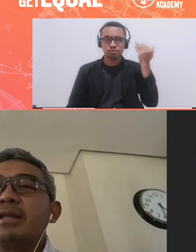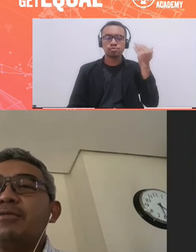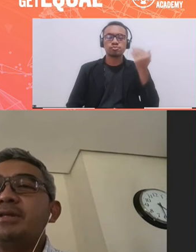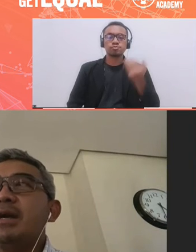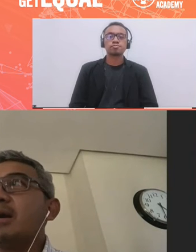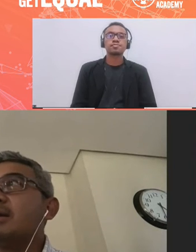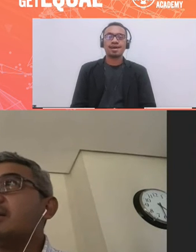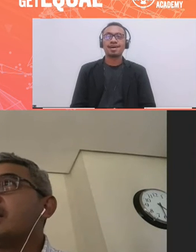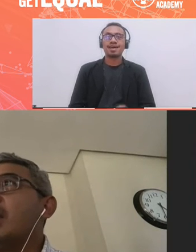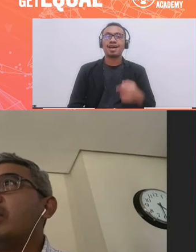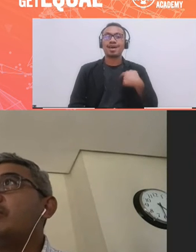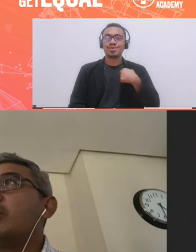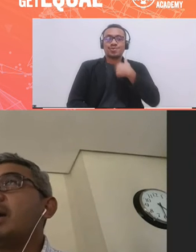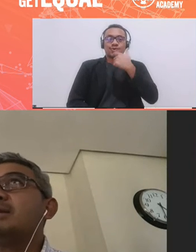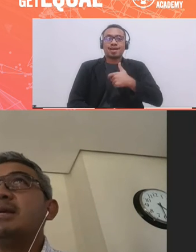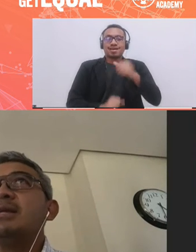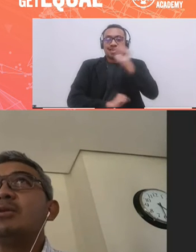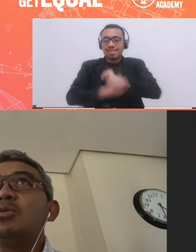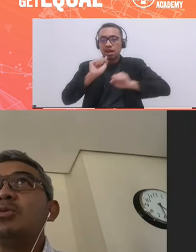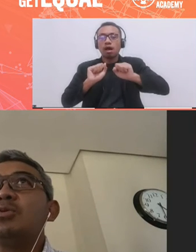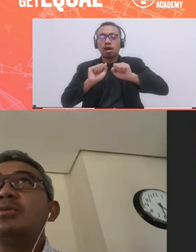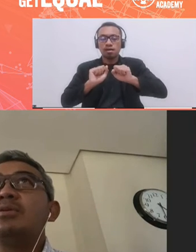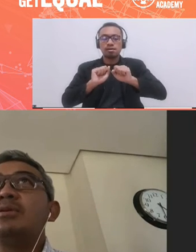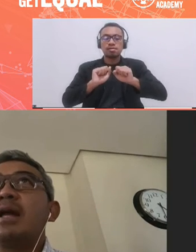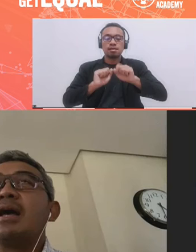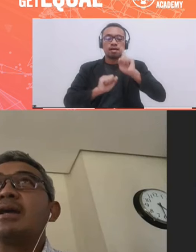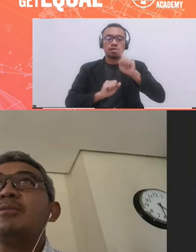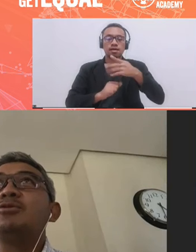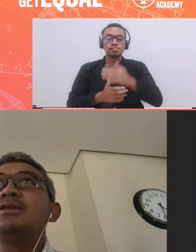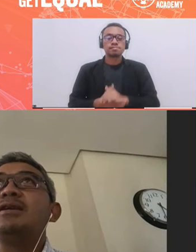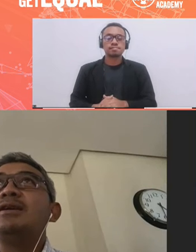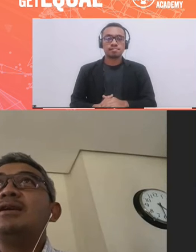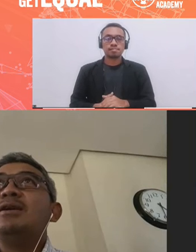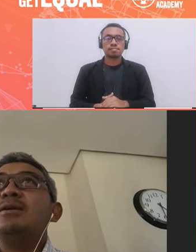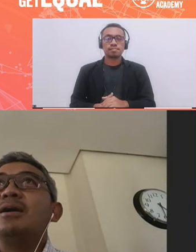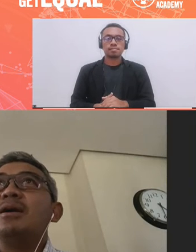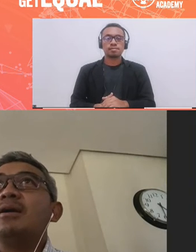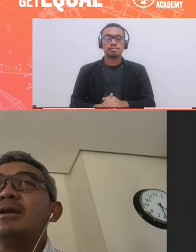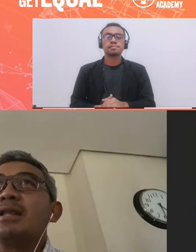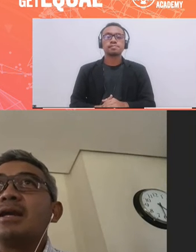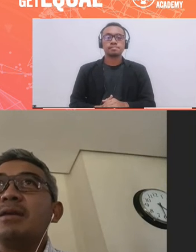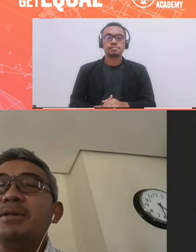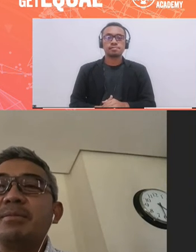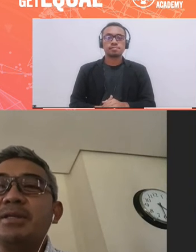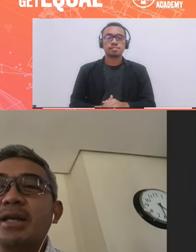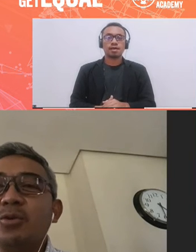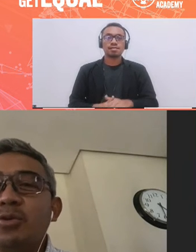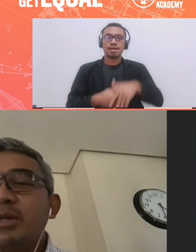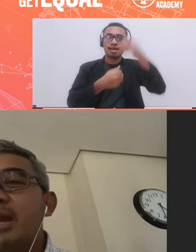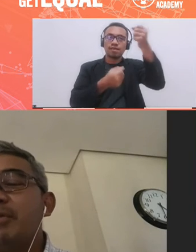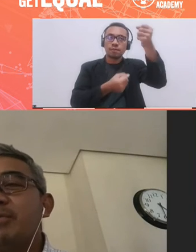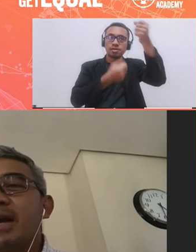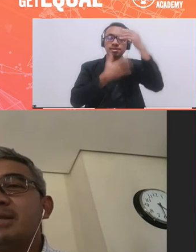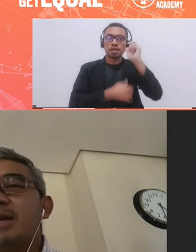sama-sama aktivis yang kalau informasi itu datangnya mesti datang dari bisik-bisik dulu,